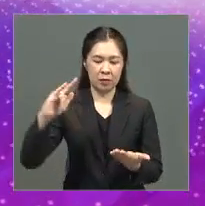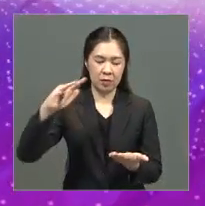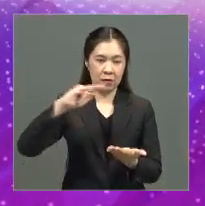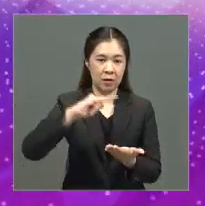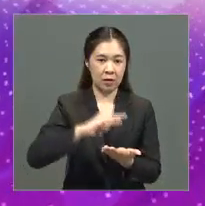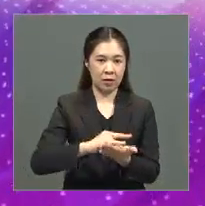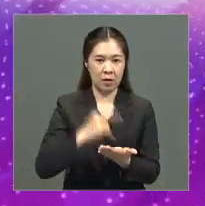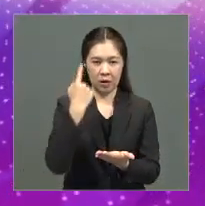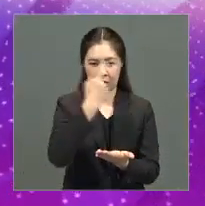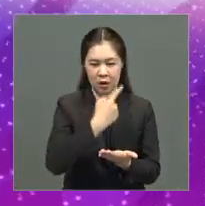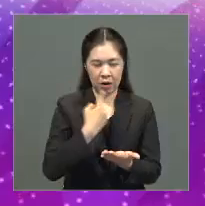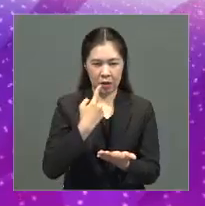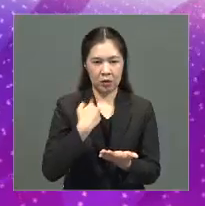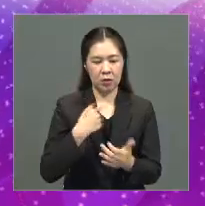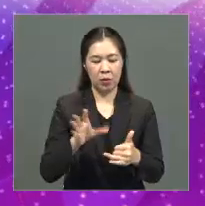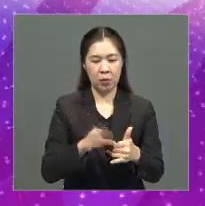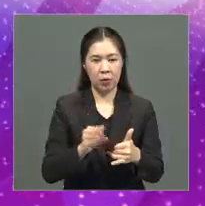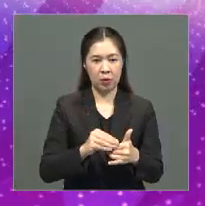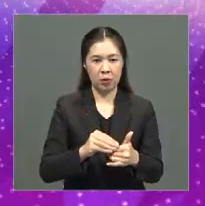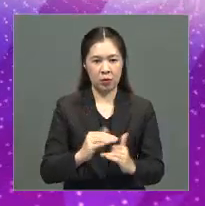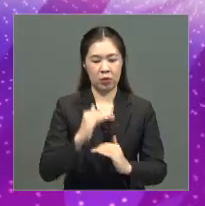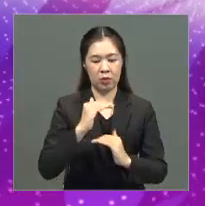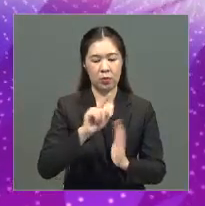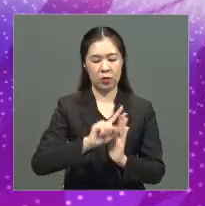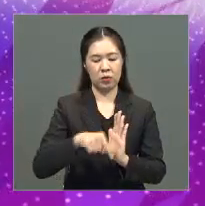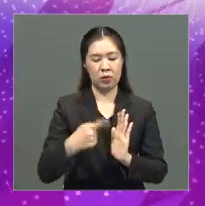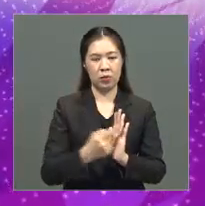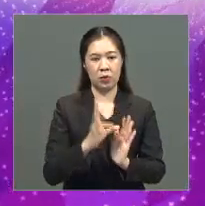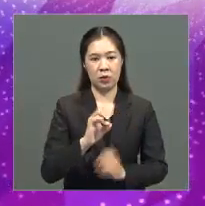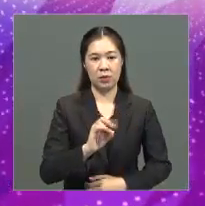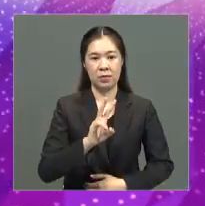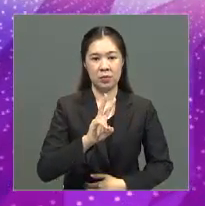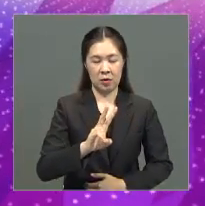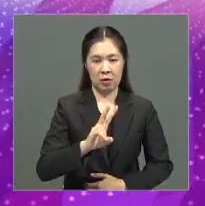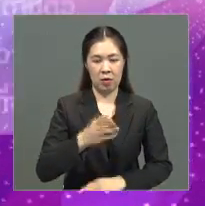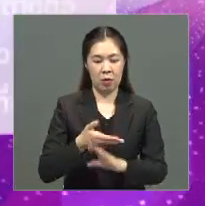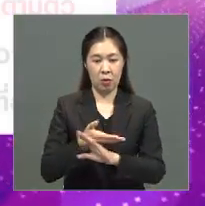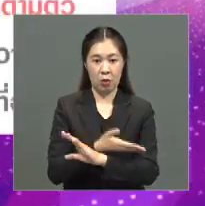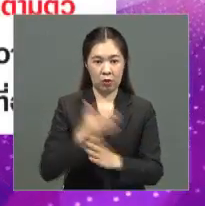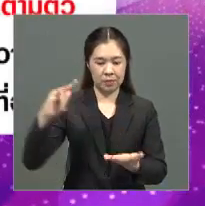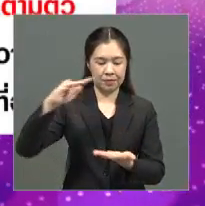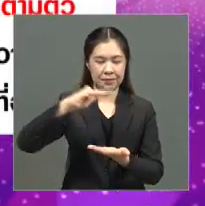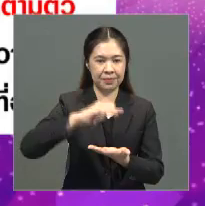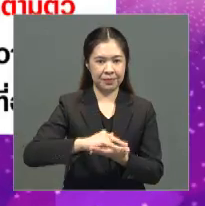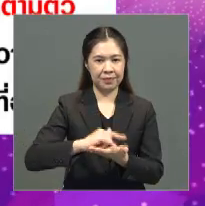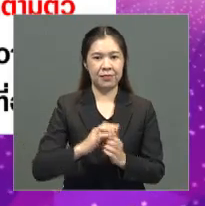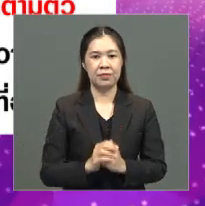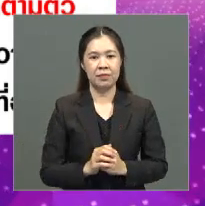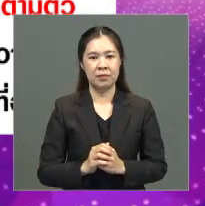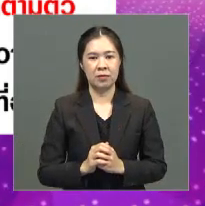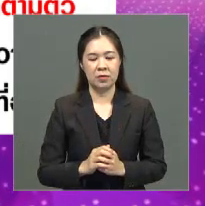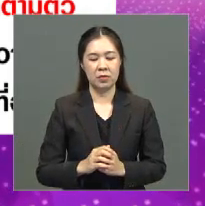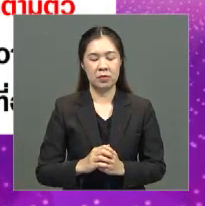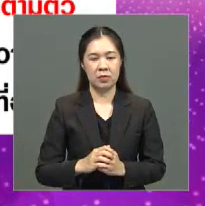ค่ะจะต้องมีผลตรวจโควิด-19 ไม่เกิน72ชั่วโมงก่อนที่จะเดินทางเข้าประเทศไทยมีกรมธรรม์ประกันภัย